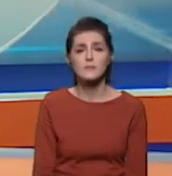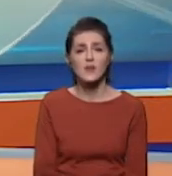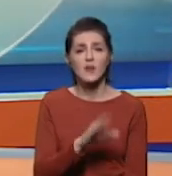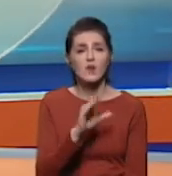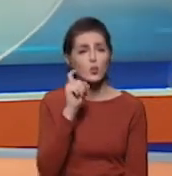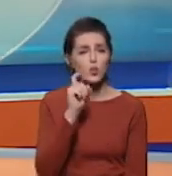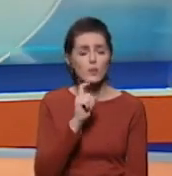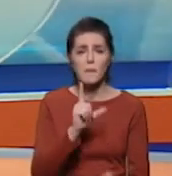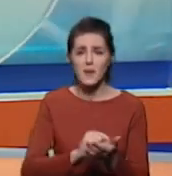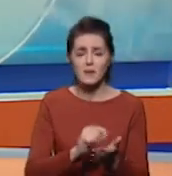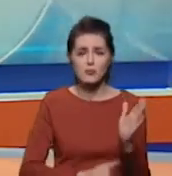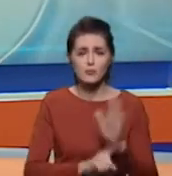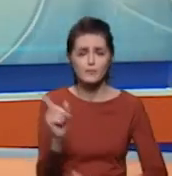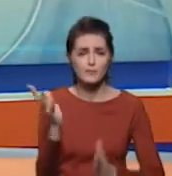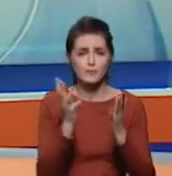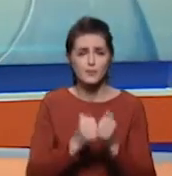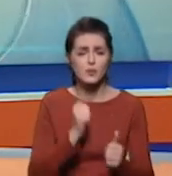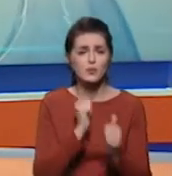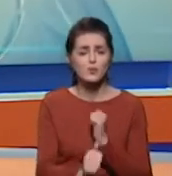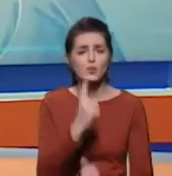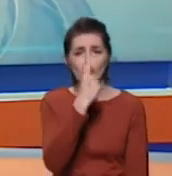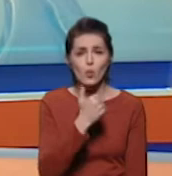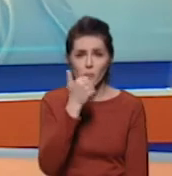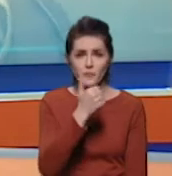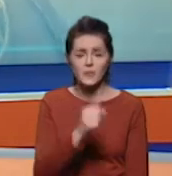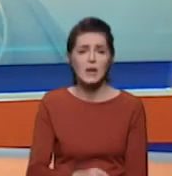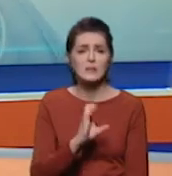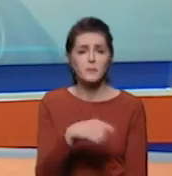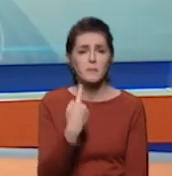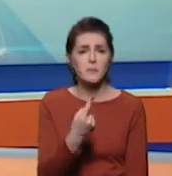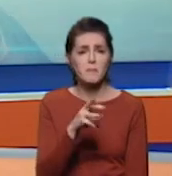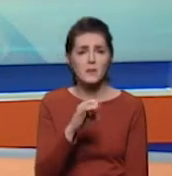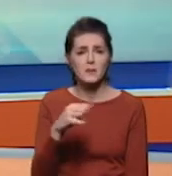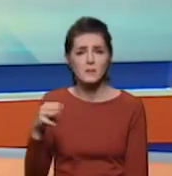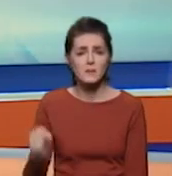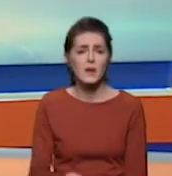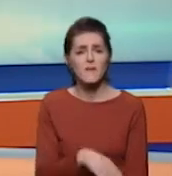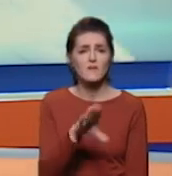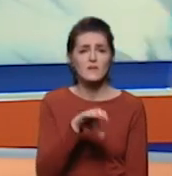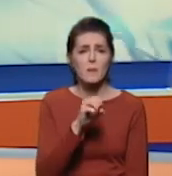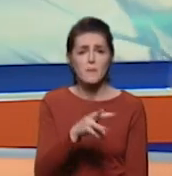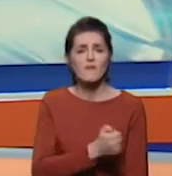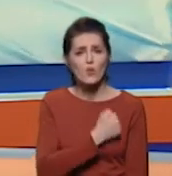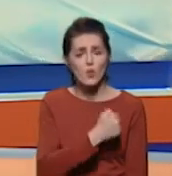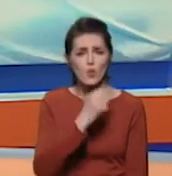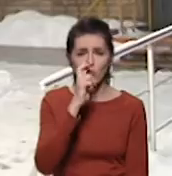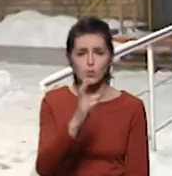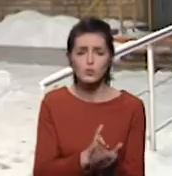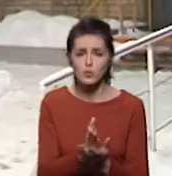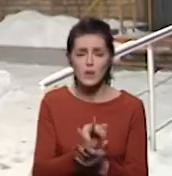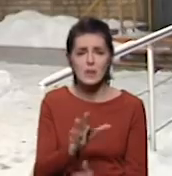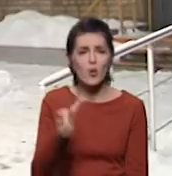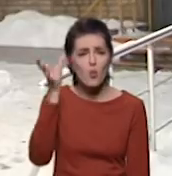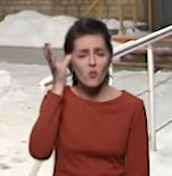В Україні пенсії індексуватимуть щороку, 1 березня, зокрема військовим, держслужбовцям та